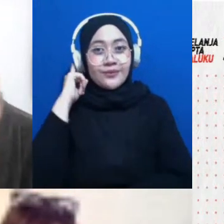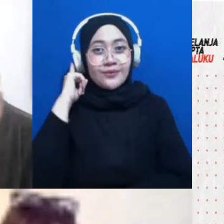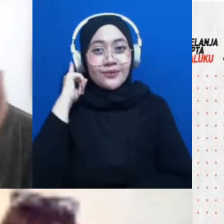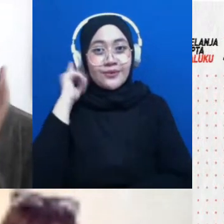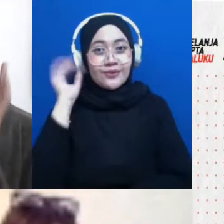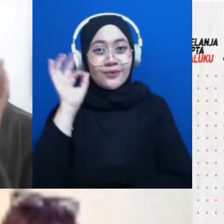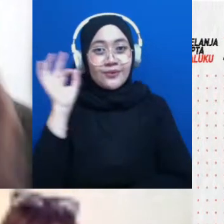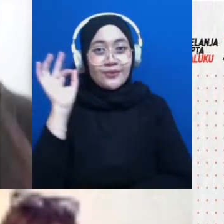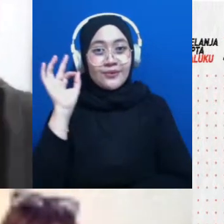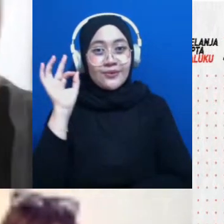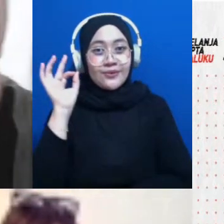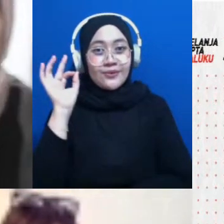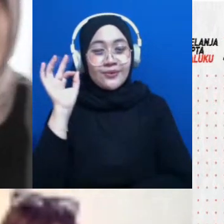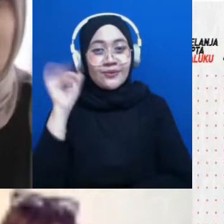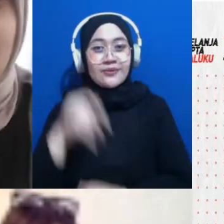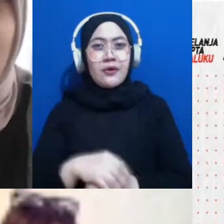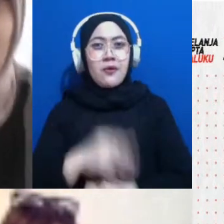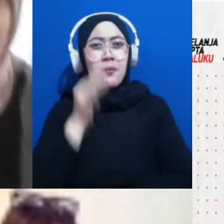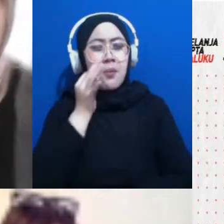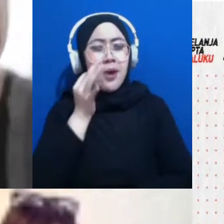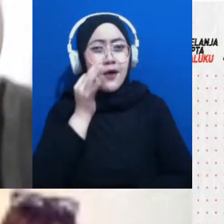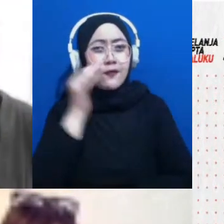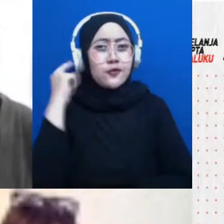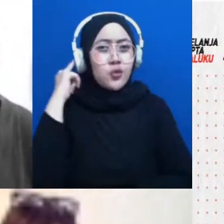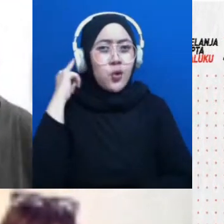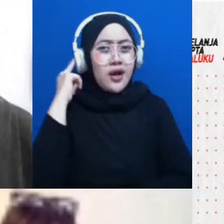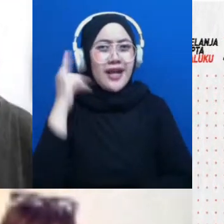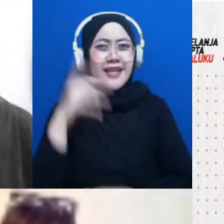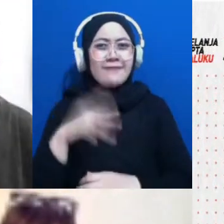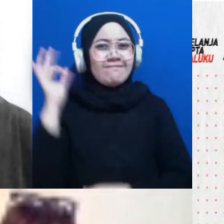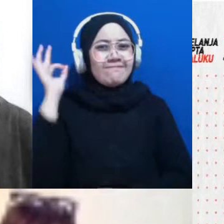Halo Kak, penting suaranya belum masuk di aku.